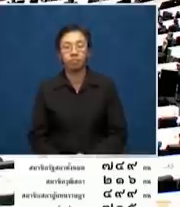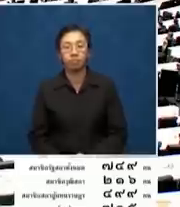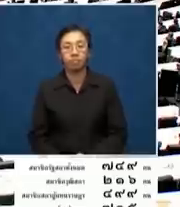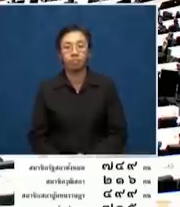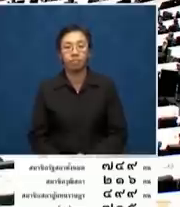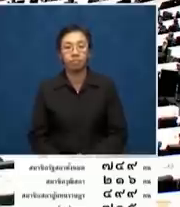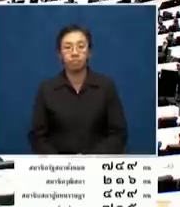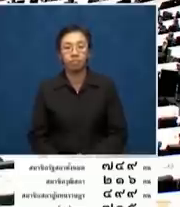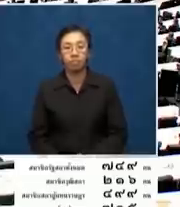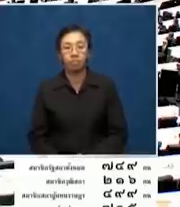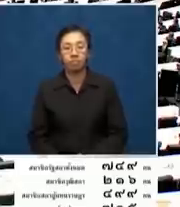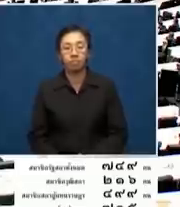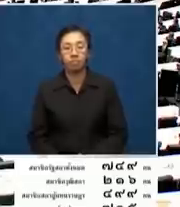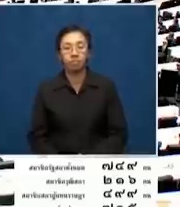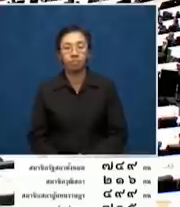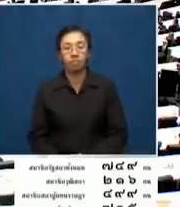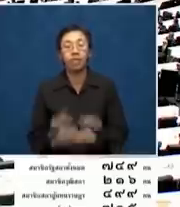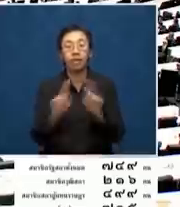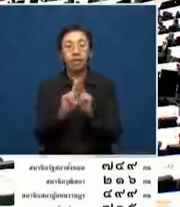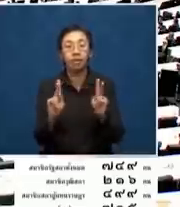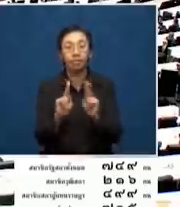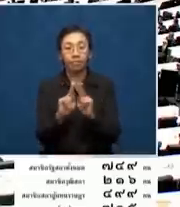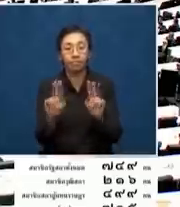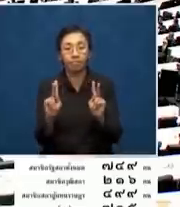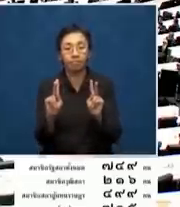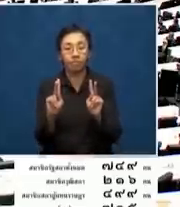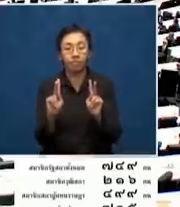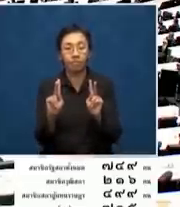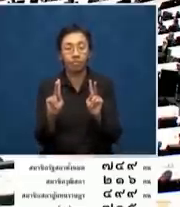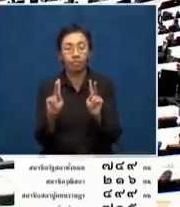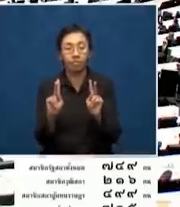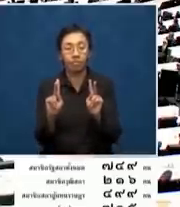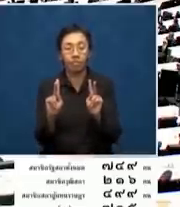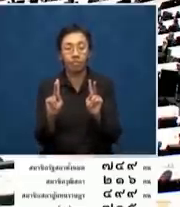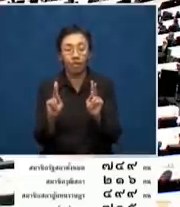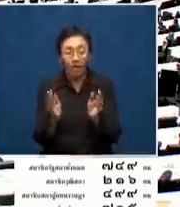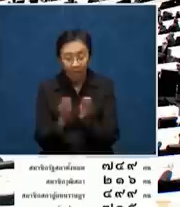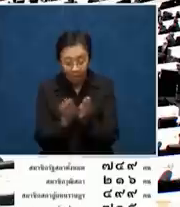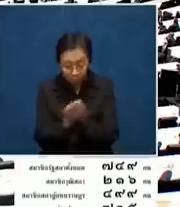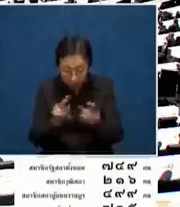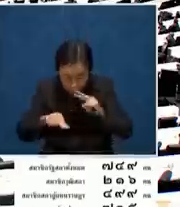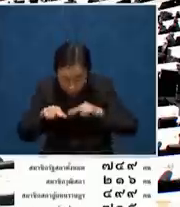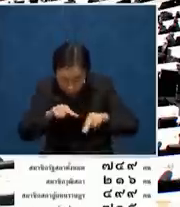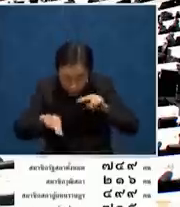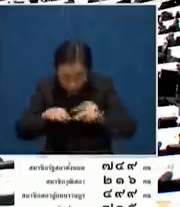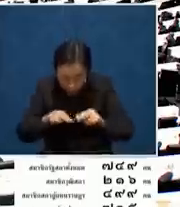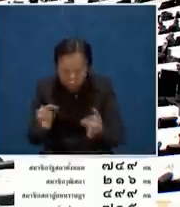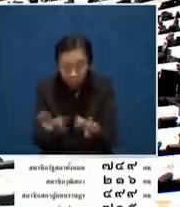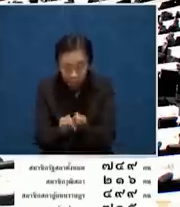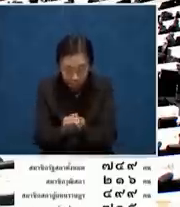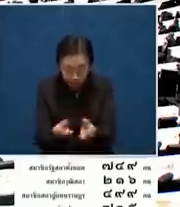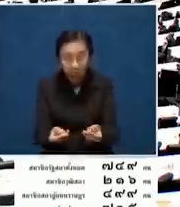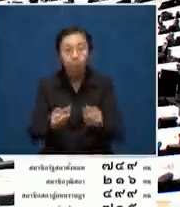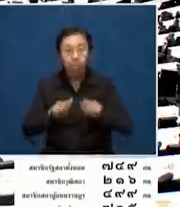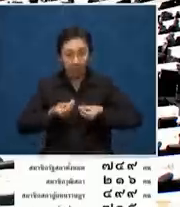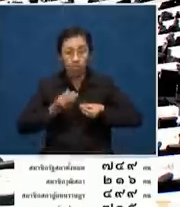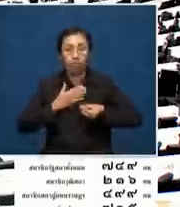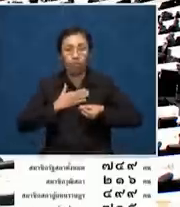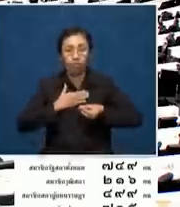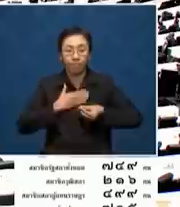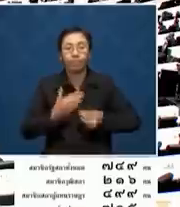ะคำถามแรกเราผ่านไปแล้วคำถามว่าพิธาจะได้หรือไม่ได้ก็ชัดเจนแล้วว่าไม่ได้คำถามต่อ